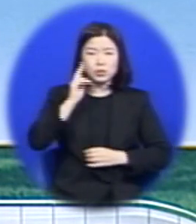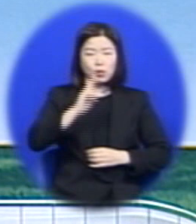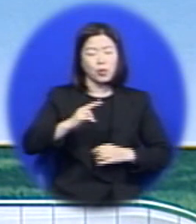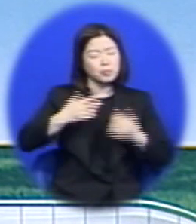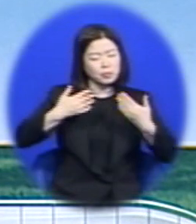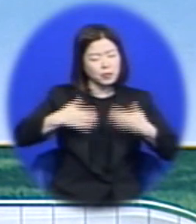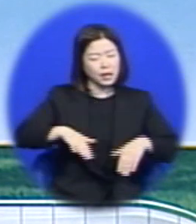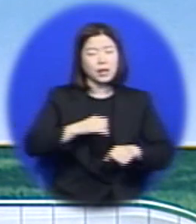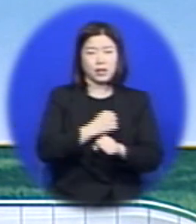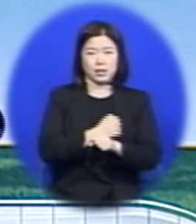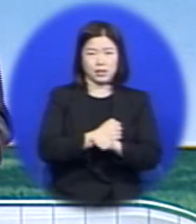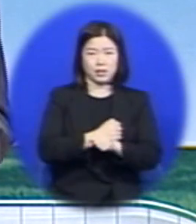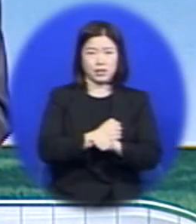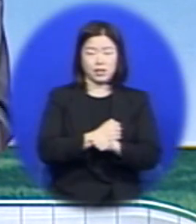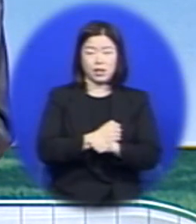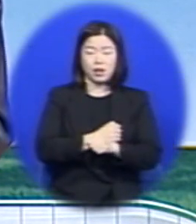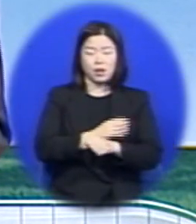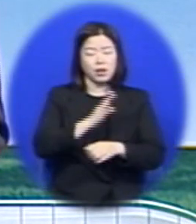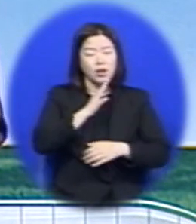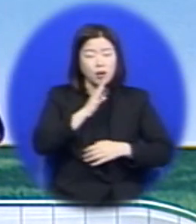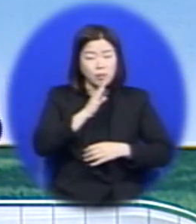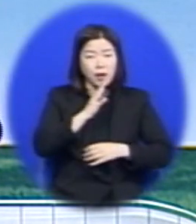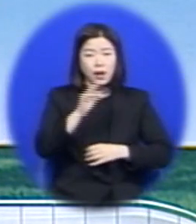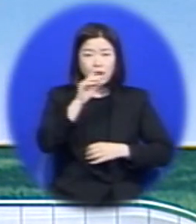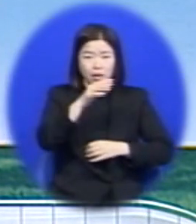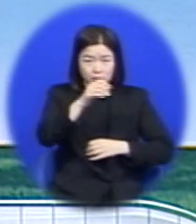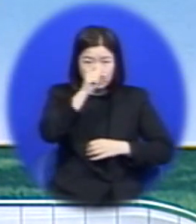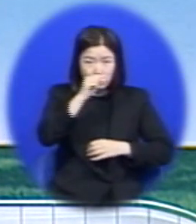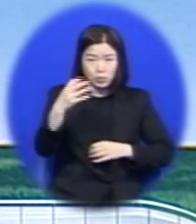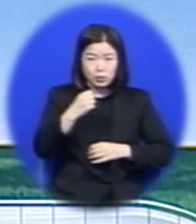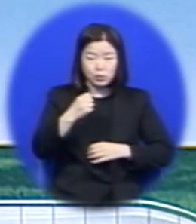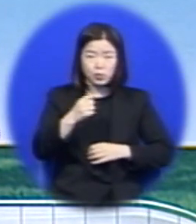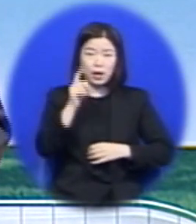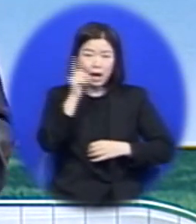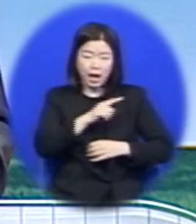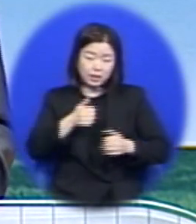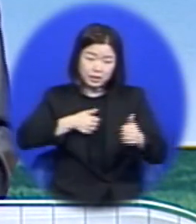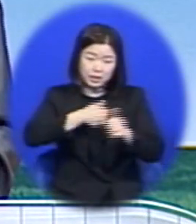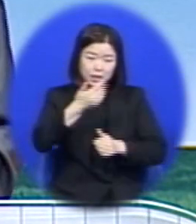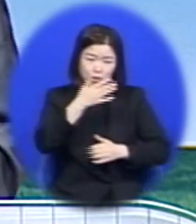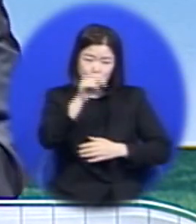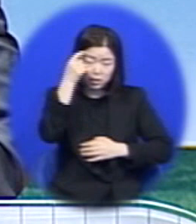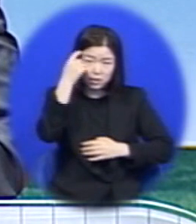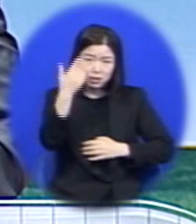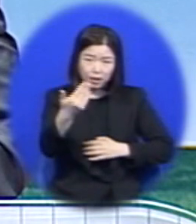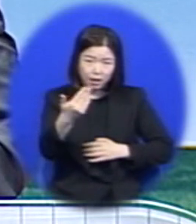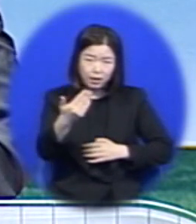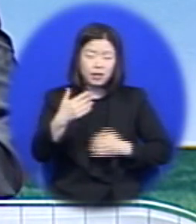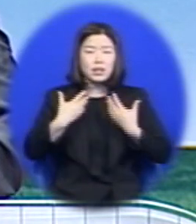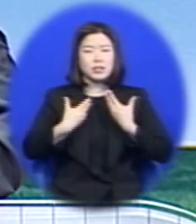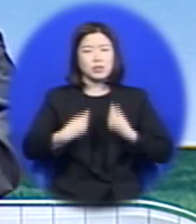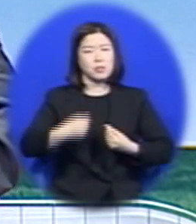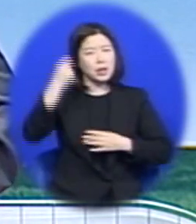약합니다. 과연 선으로 악을 우리가 이길 수 있을까? 그런 절망감이 듭니다.